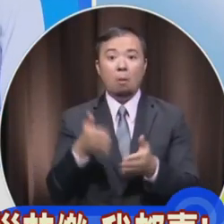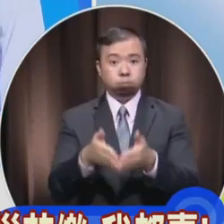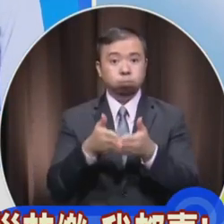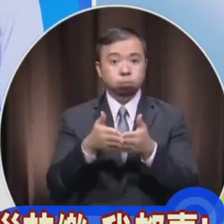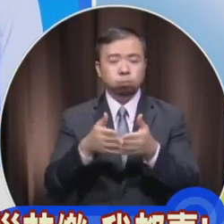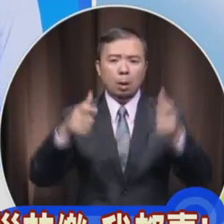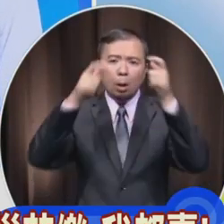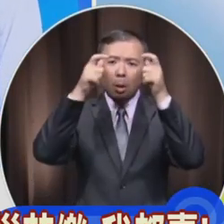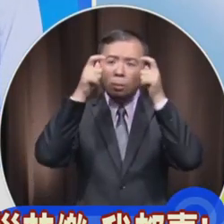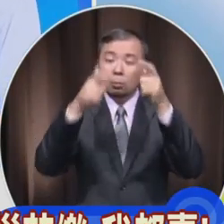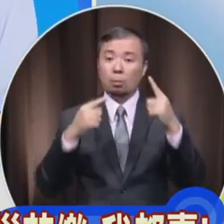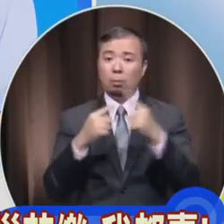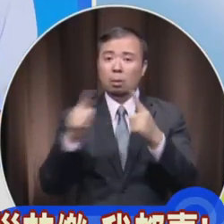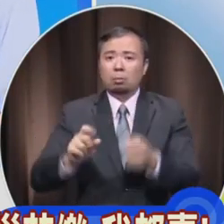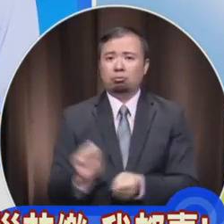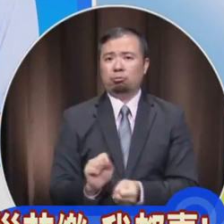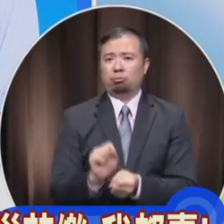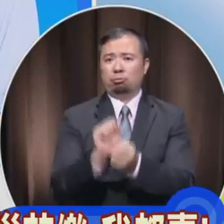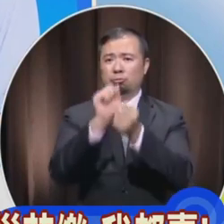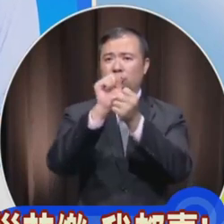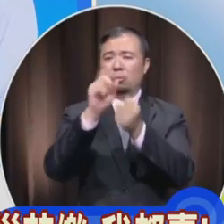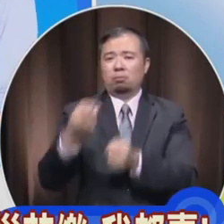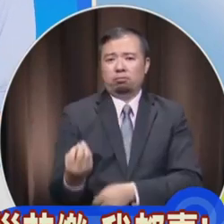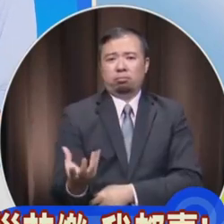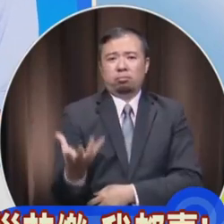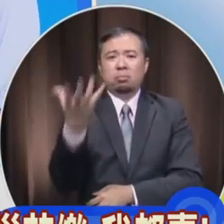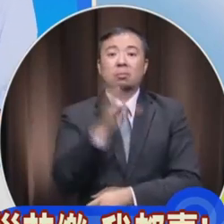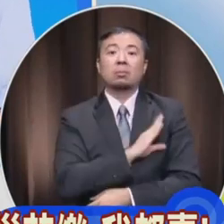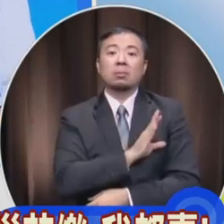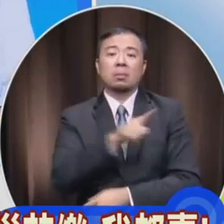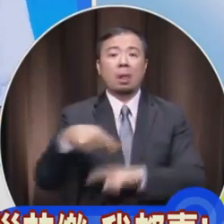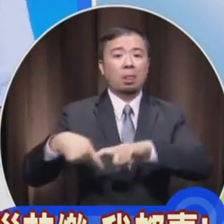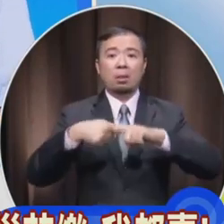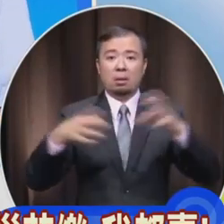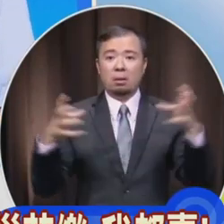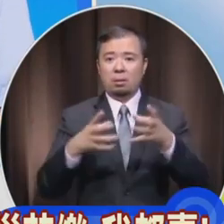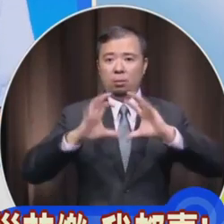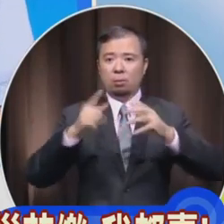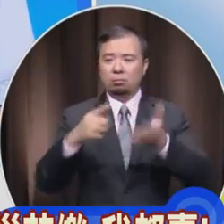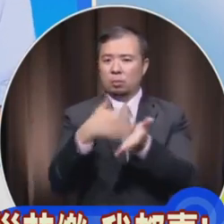么会不多？我讲的是很客气哦。根据联合国统计局的调查，